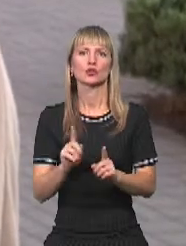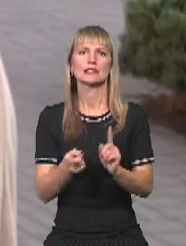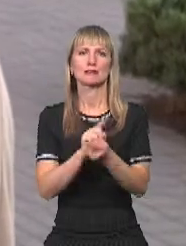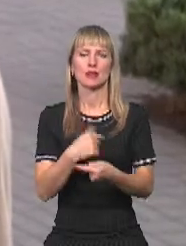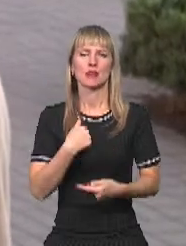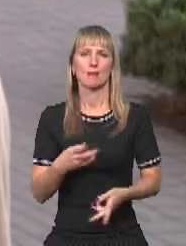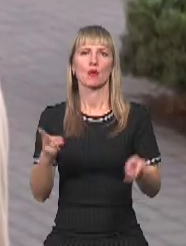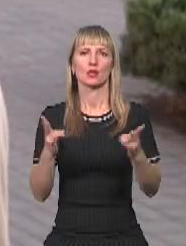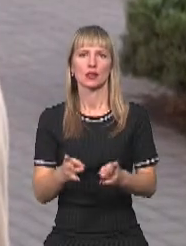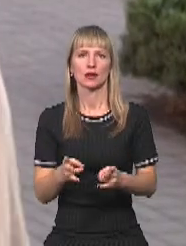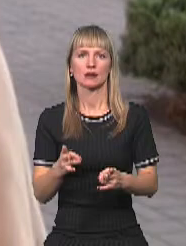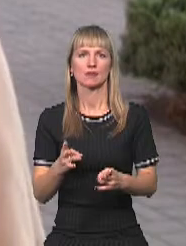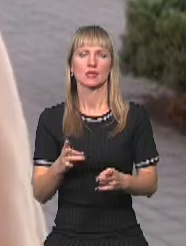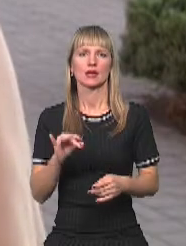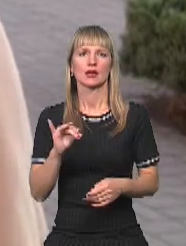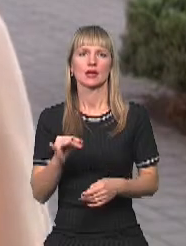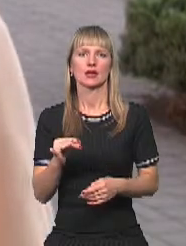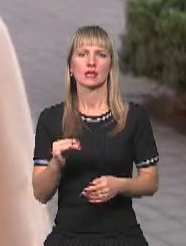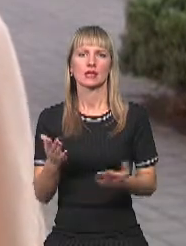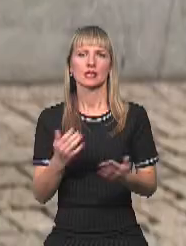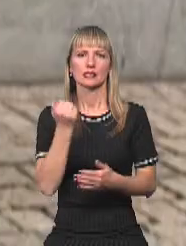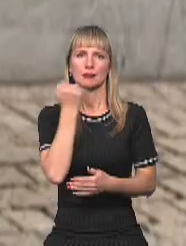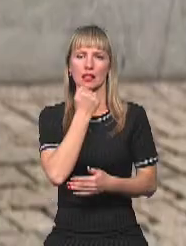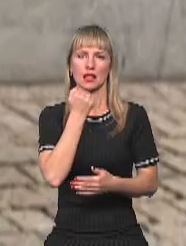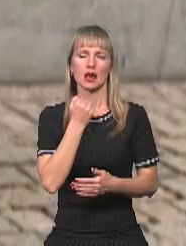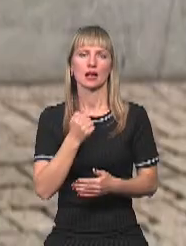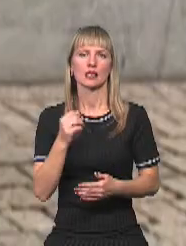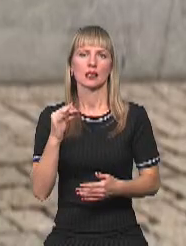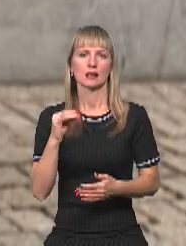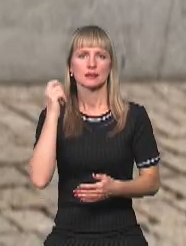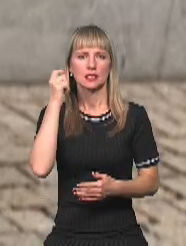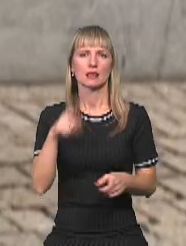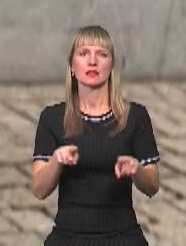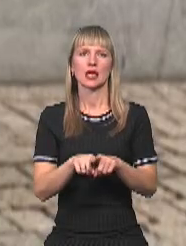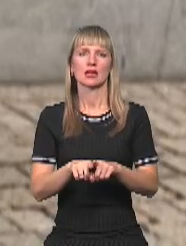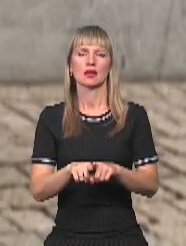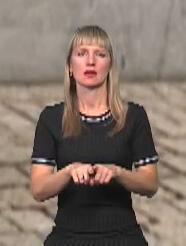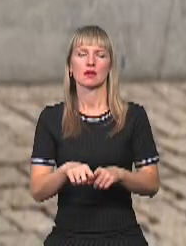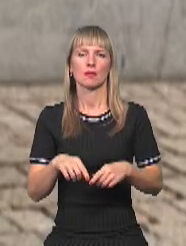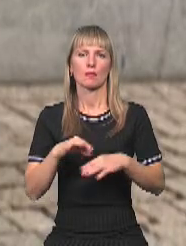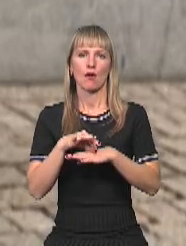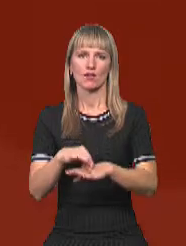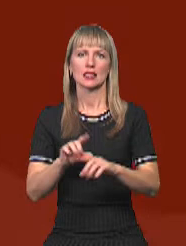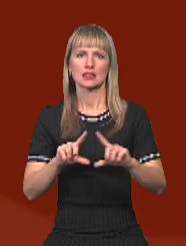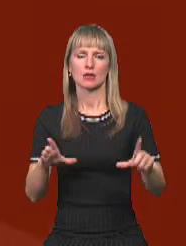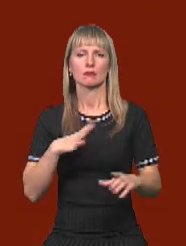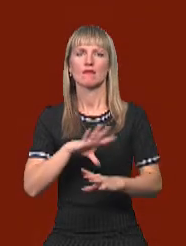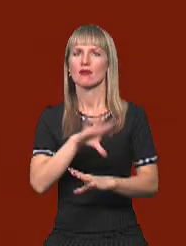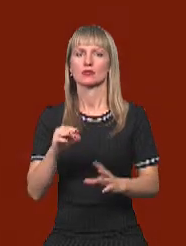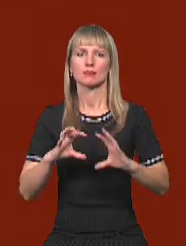потрібні, і не тільки якісь то матеріальні, а й психічні. Подібні заходи сьогодні відбуваються в усьому світі завдяки